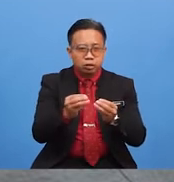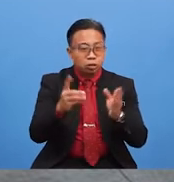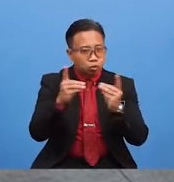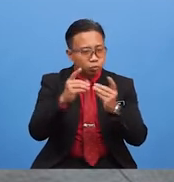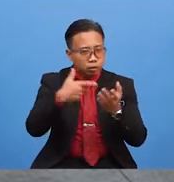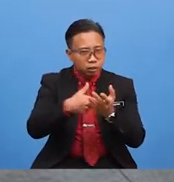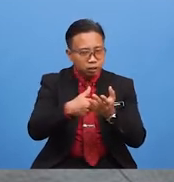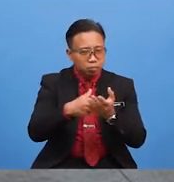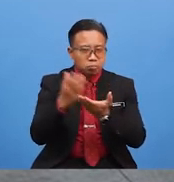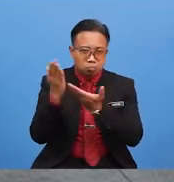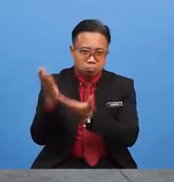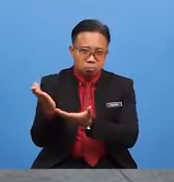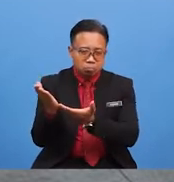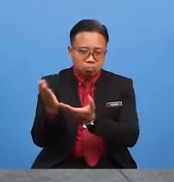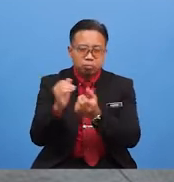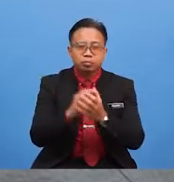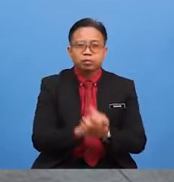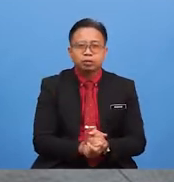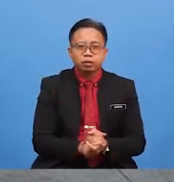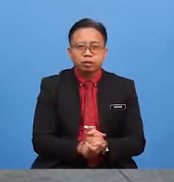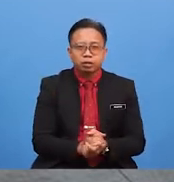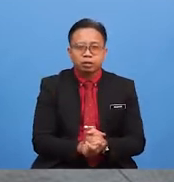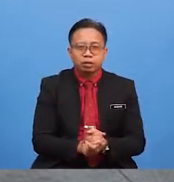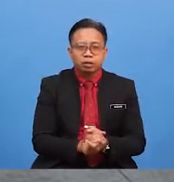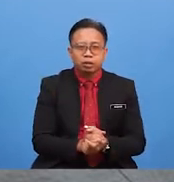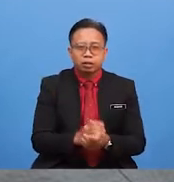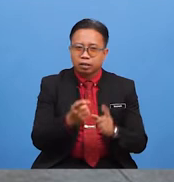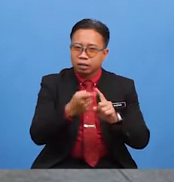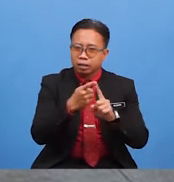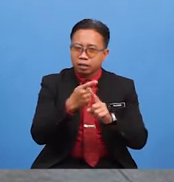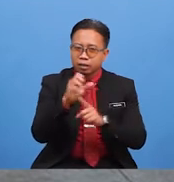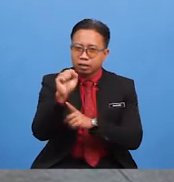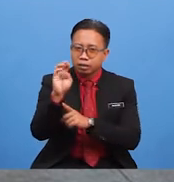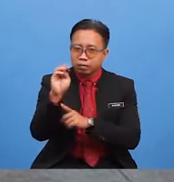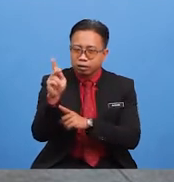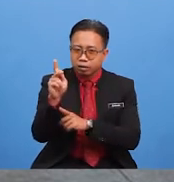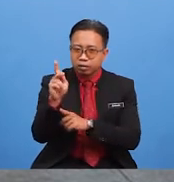berjumpa lagi, saya Cikgu Zulfatihah binti Haji Yaakob dari SMK St.